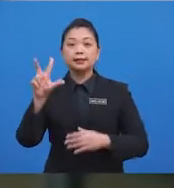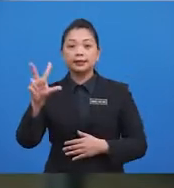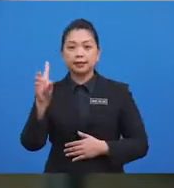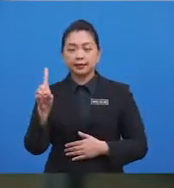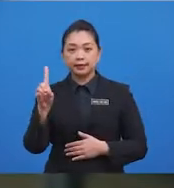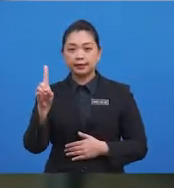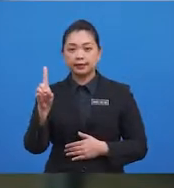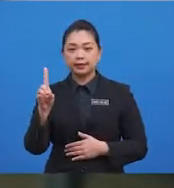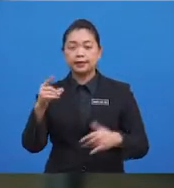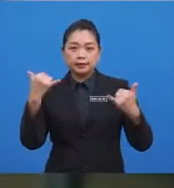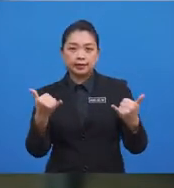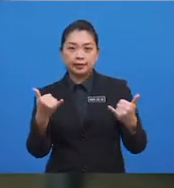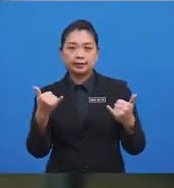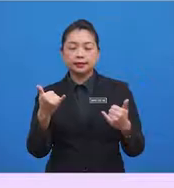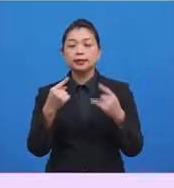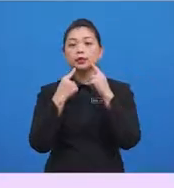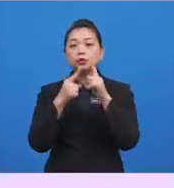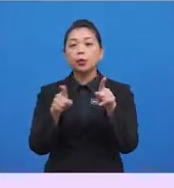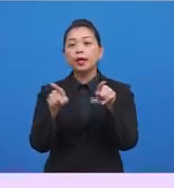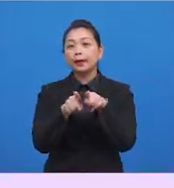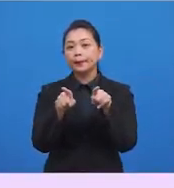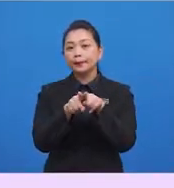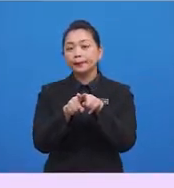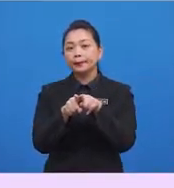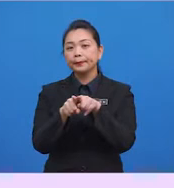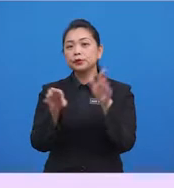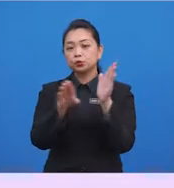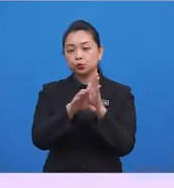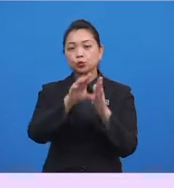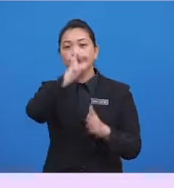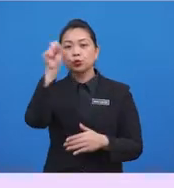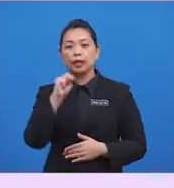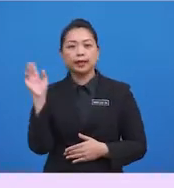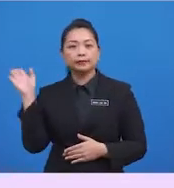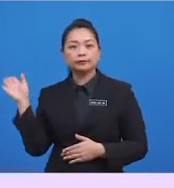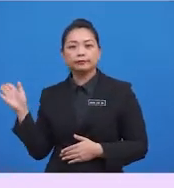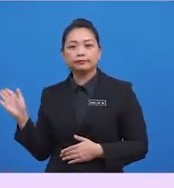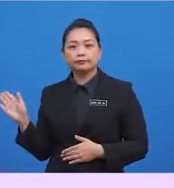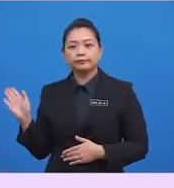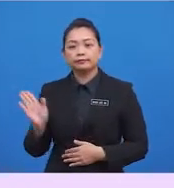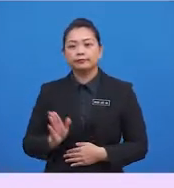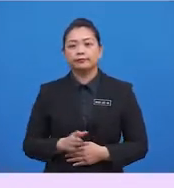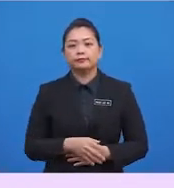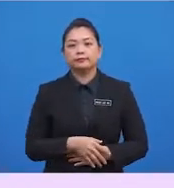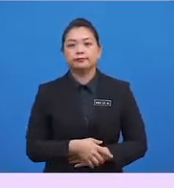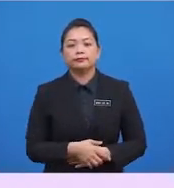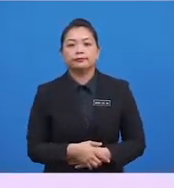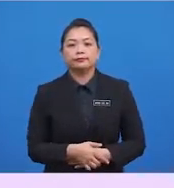ini, mari kita jawab bersama contoh soalan yang dipaparkan.